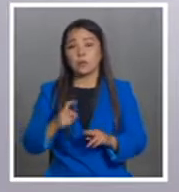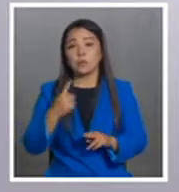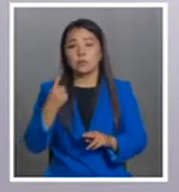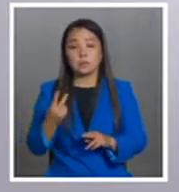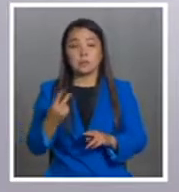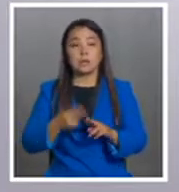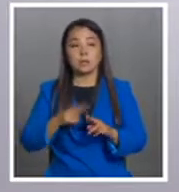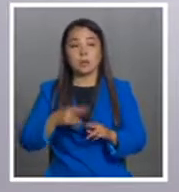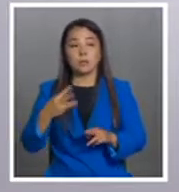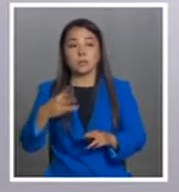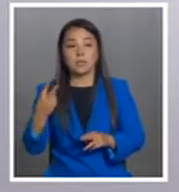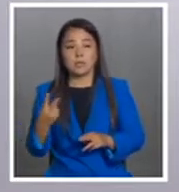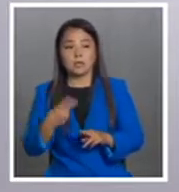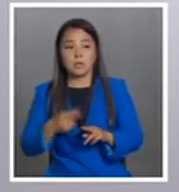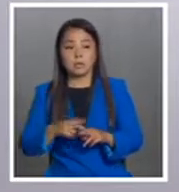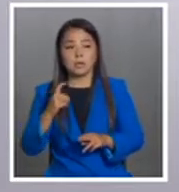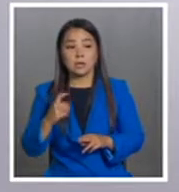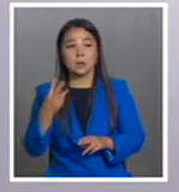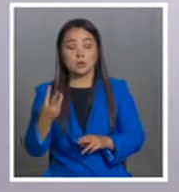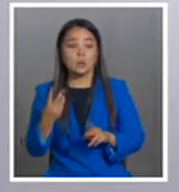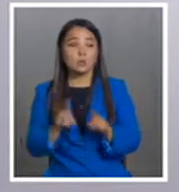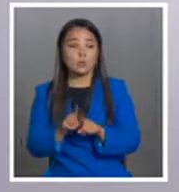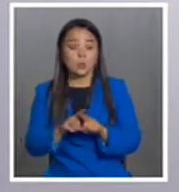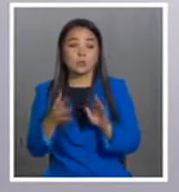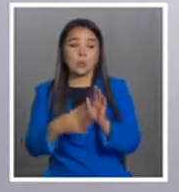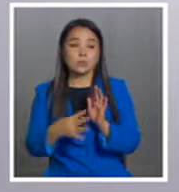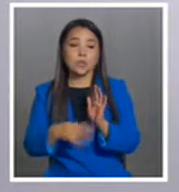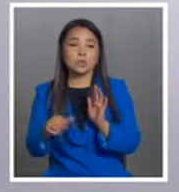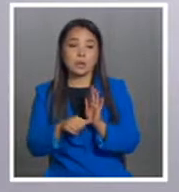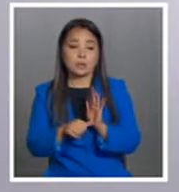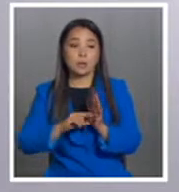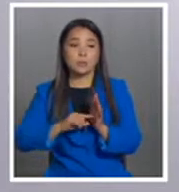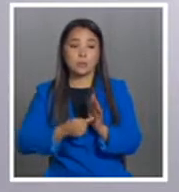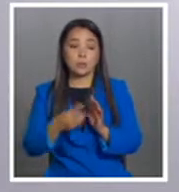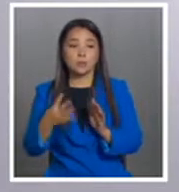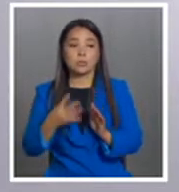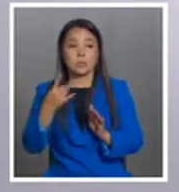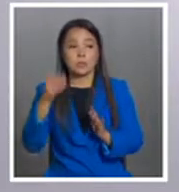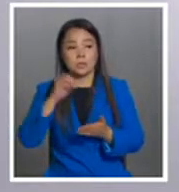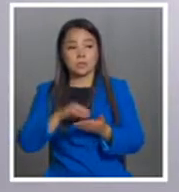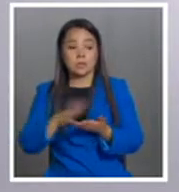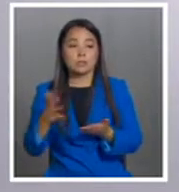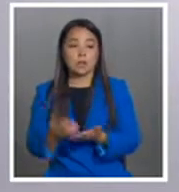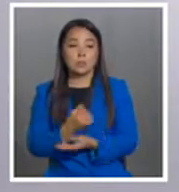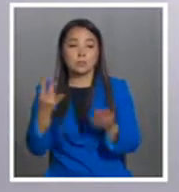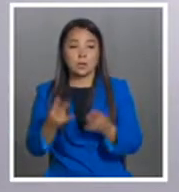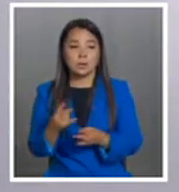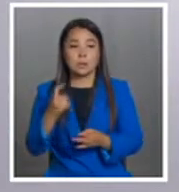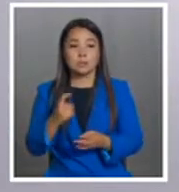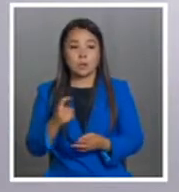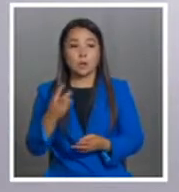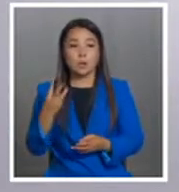болады. x3-ті де дәл осылай 96-ны 4-ден 1 санына көбейтіп табамыз. Сонда x3-тің